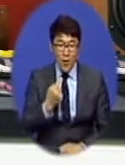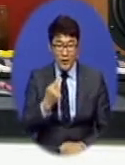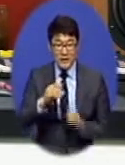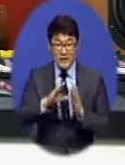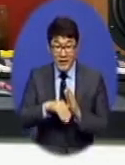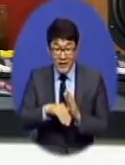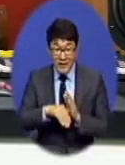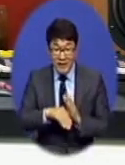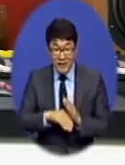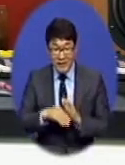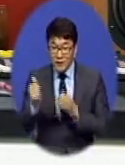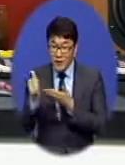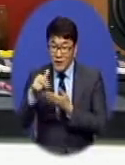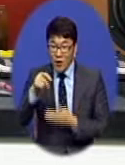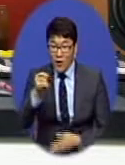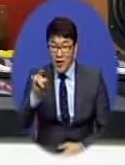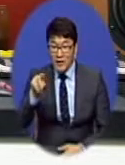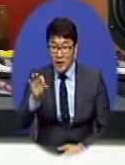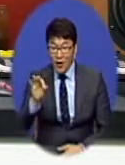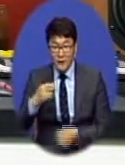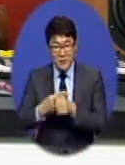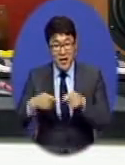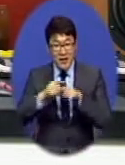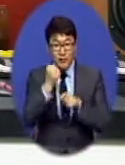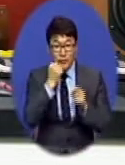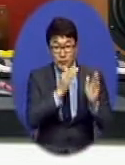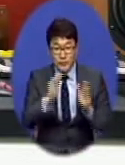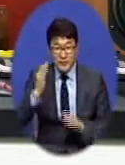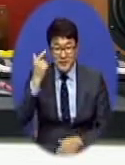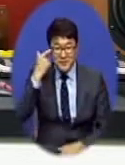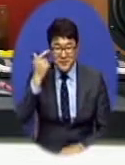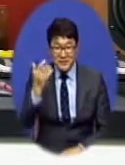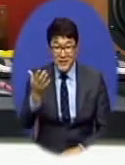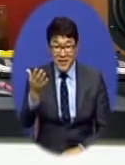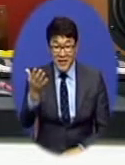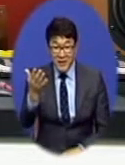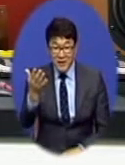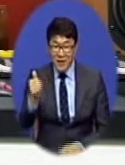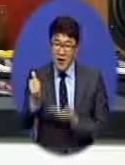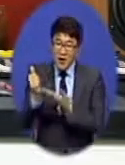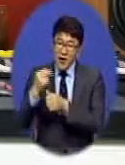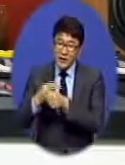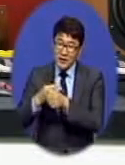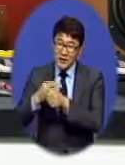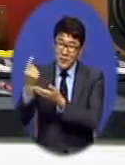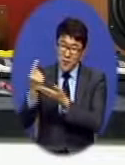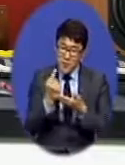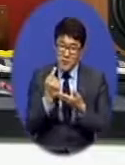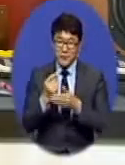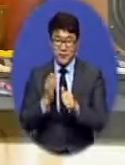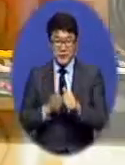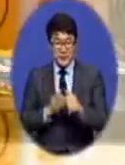시간. 네. 정혜성 선생님과 함께 웃을 준비 되셨나요? 그럼요. 정혜성 선생님